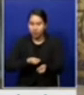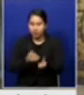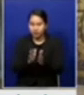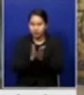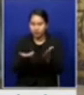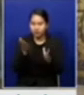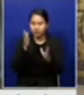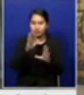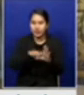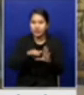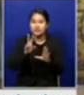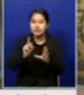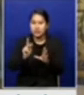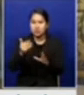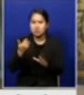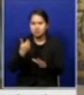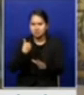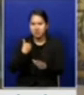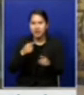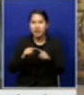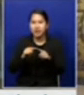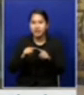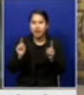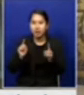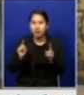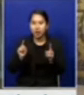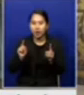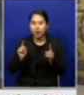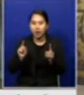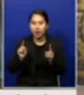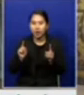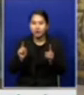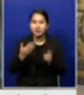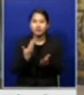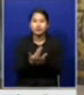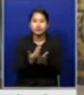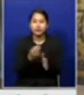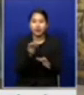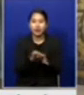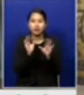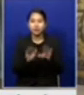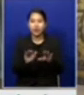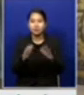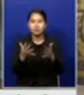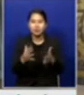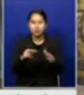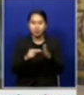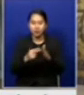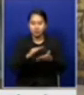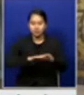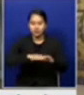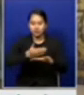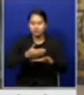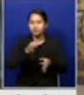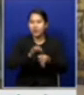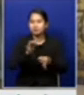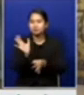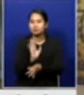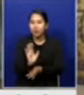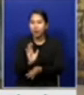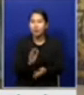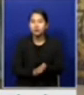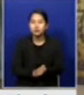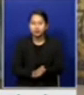มีเงินฝากธนาคารจึงไม่เปิดธนาคารในขณะเดียวกันนั้นเกษตรกรผู้ยากไร้ทั้งหล